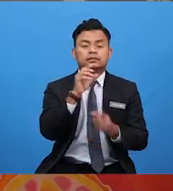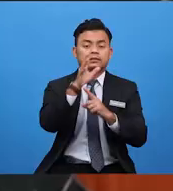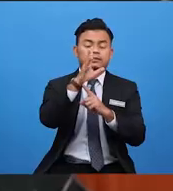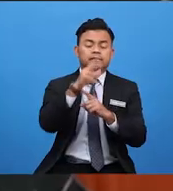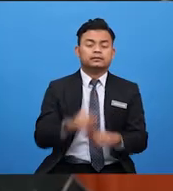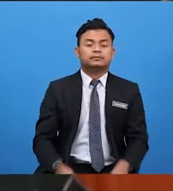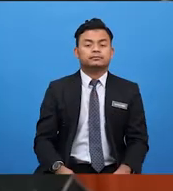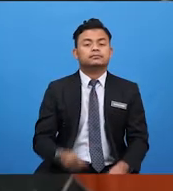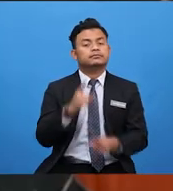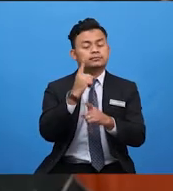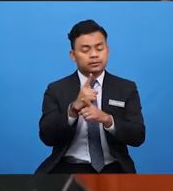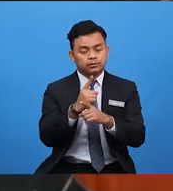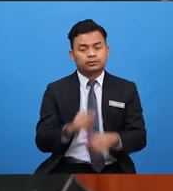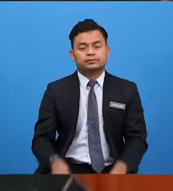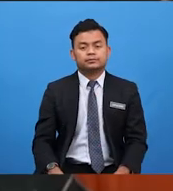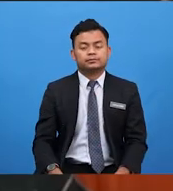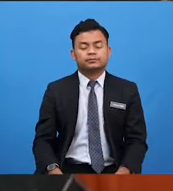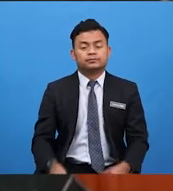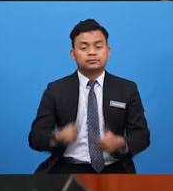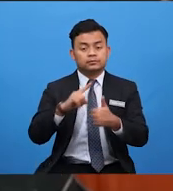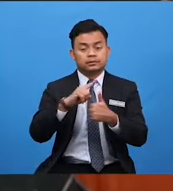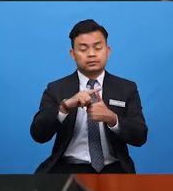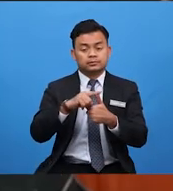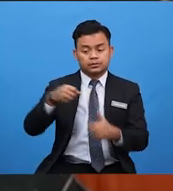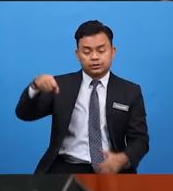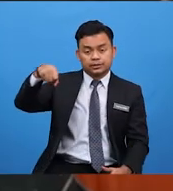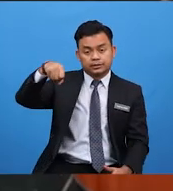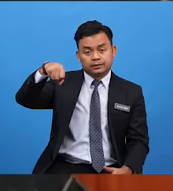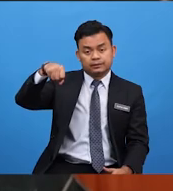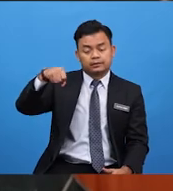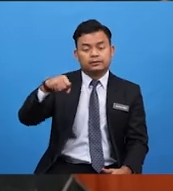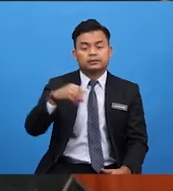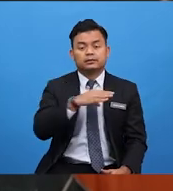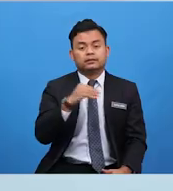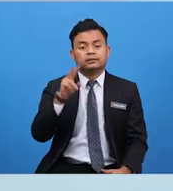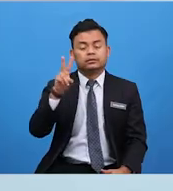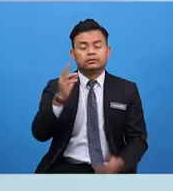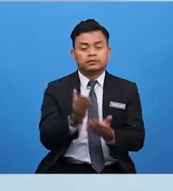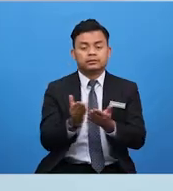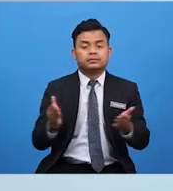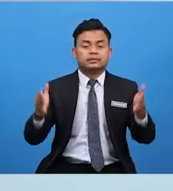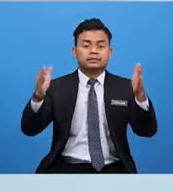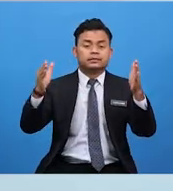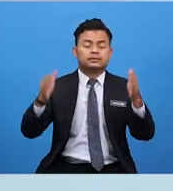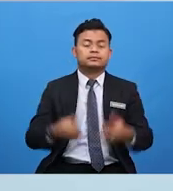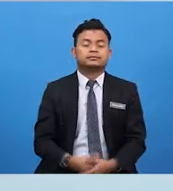murid-murid. Pertama, cerat elektrik dan kedua ialah besin.